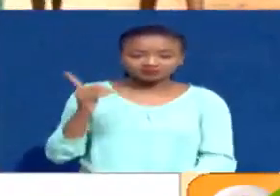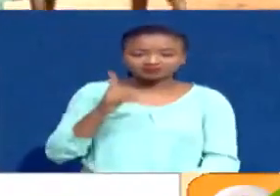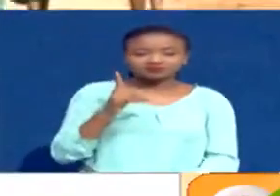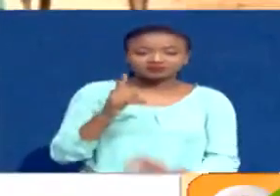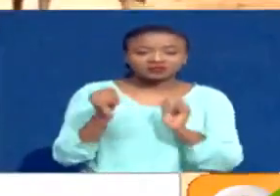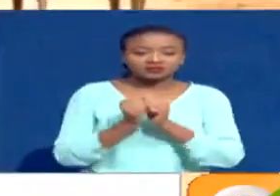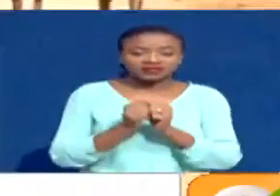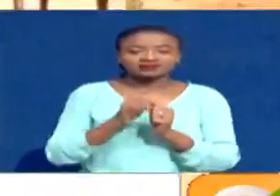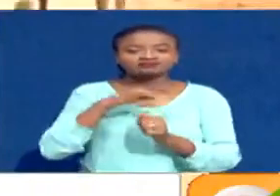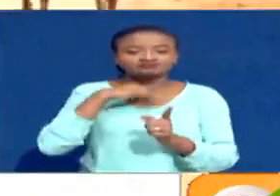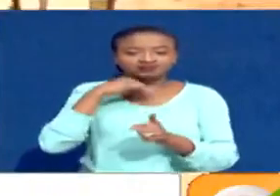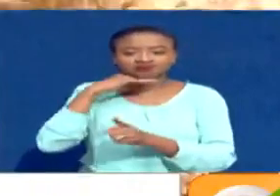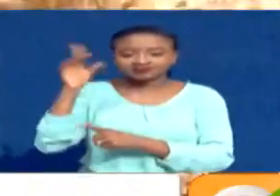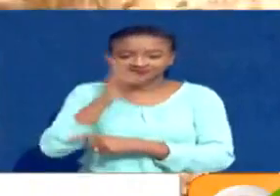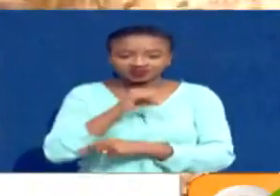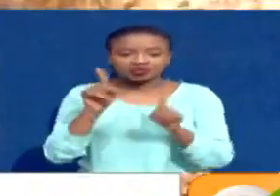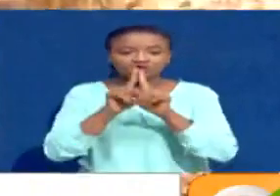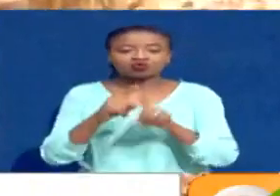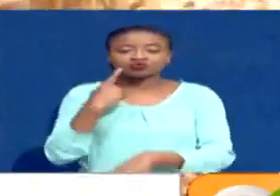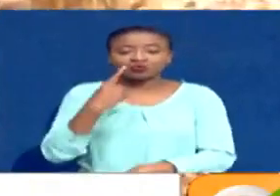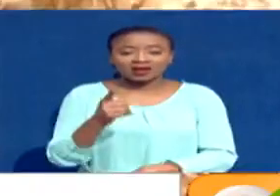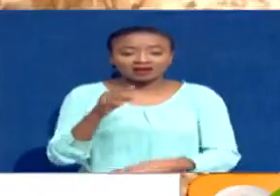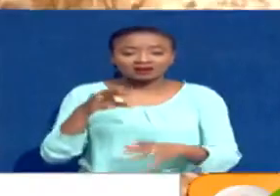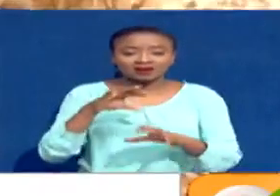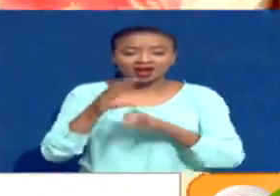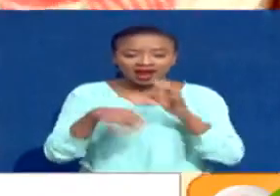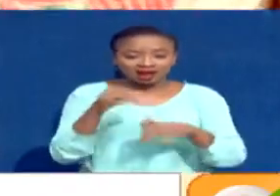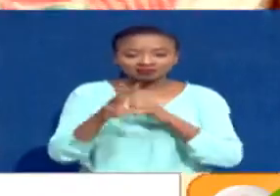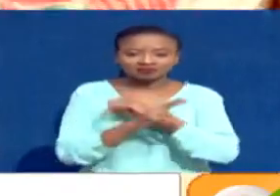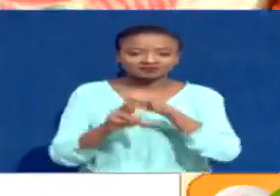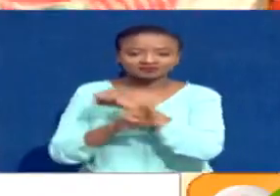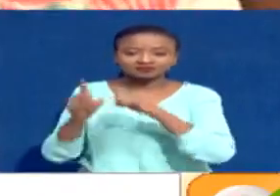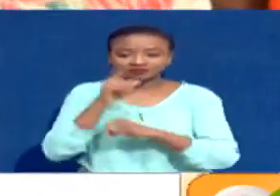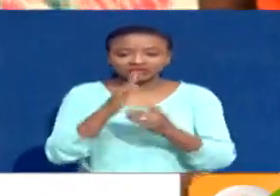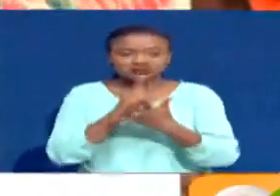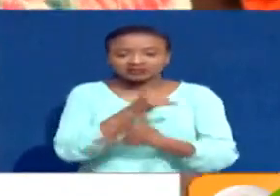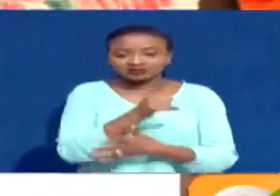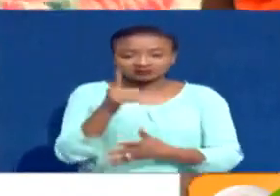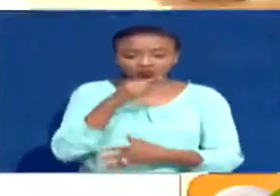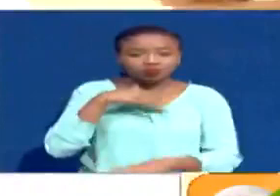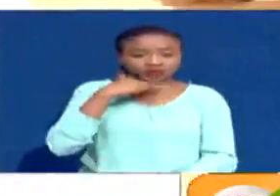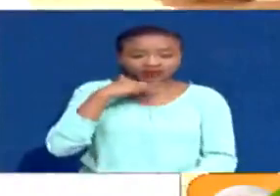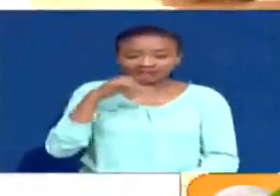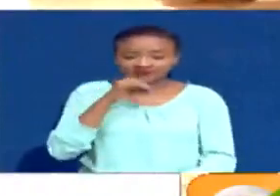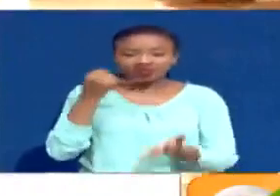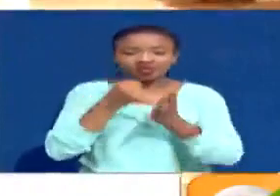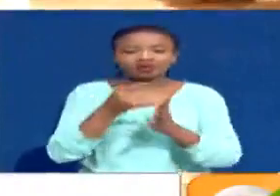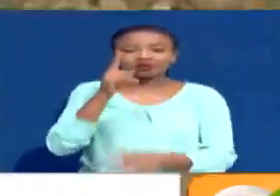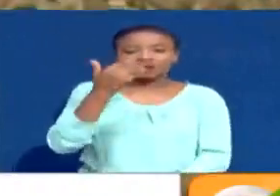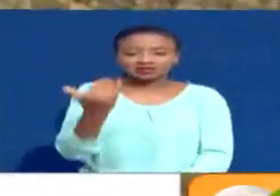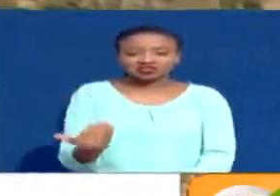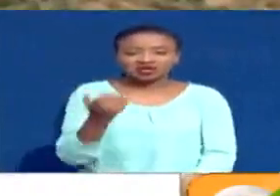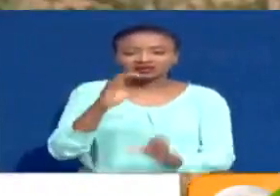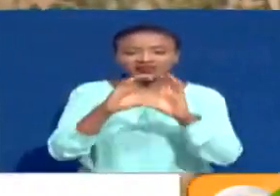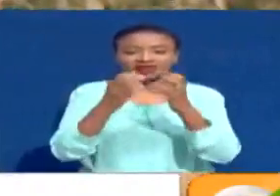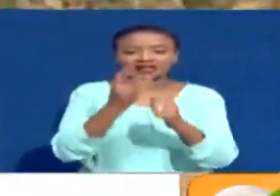100 wakaibiwa katika eneo la Tot na Chesegon. Miongoni mwa waliofariki kutokana na mapigano ni mtoto wa darasa la